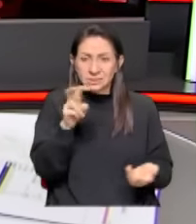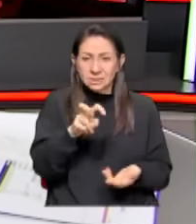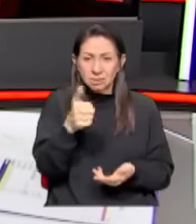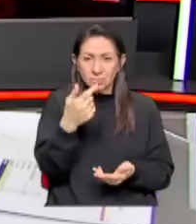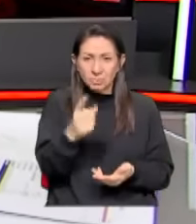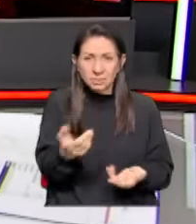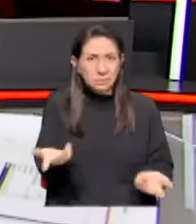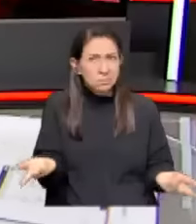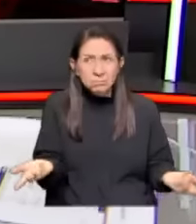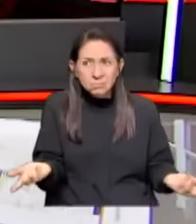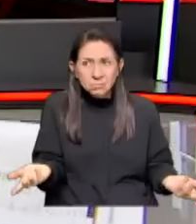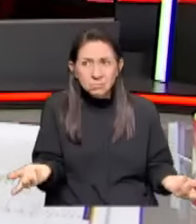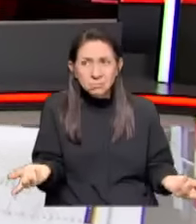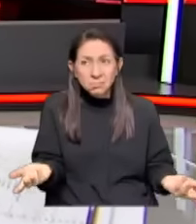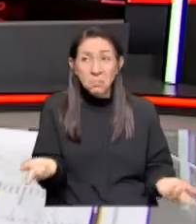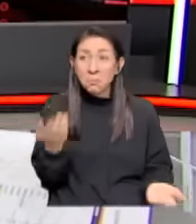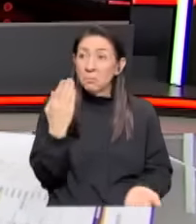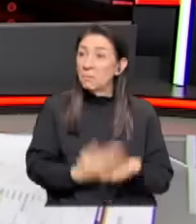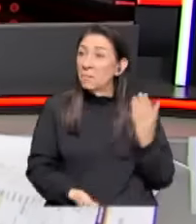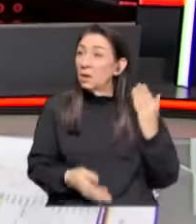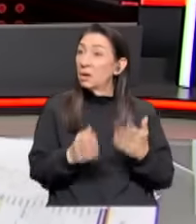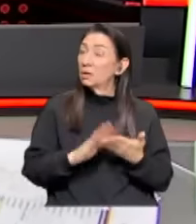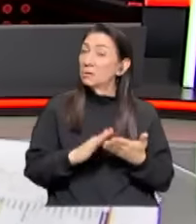86 bin lira. Vay arkadaş.